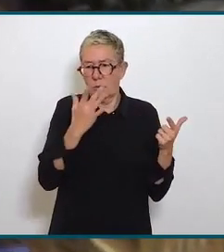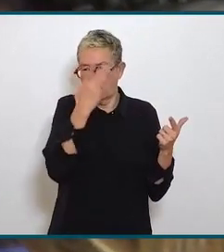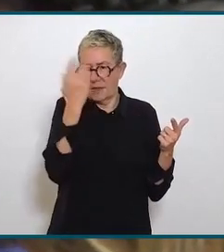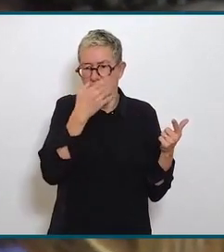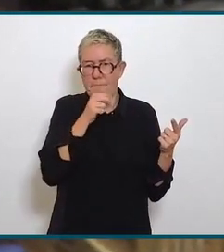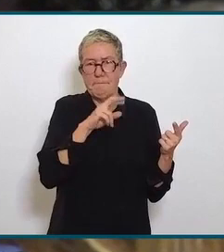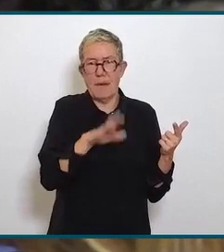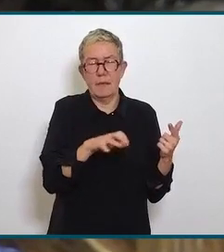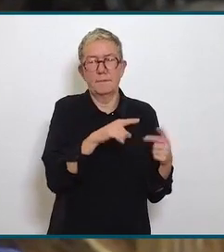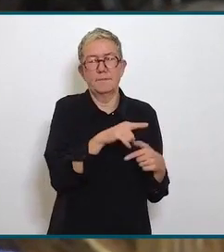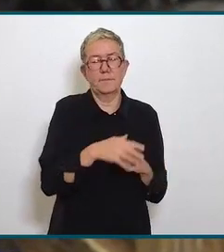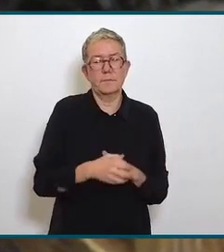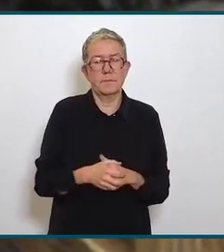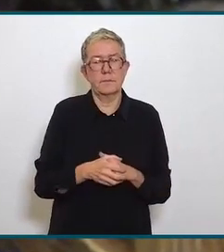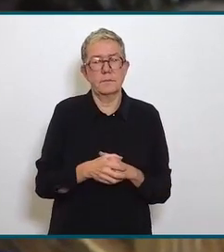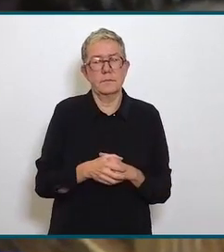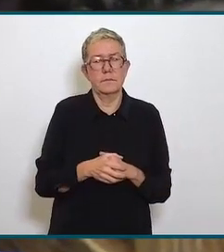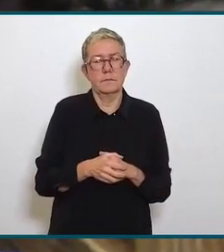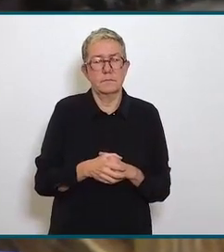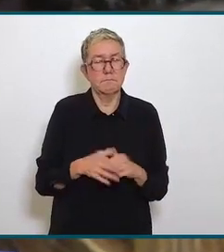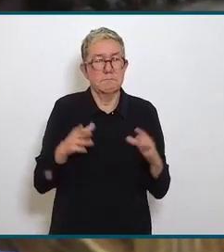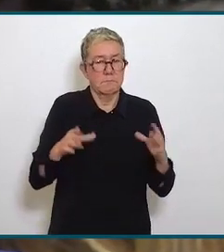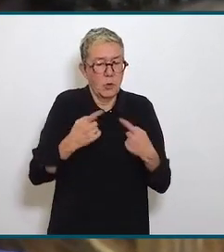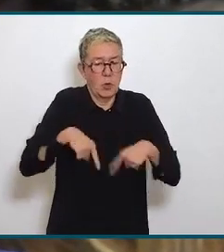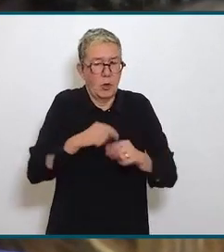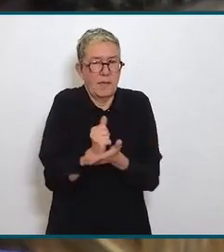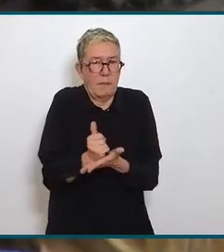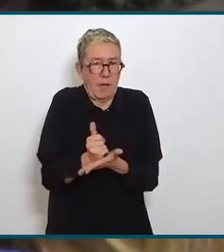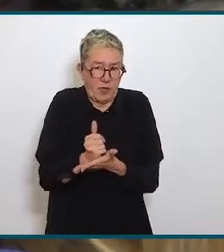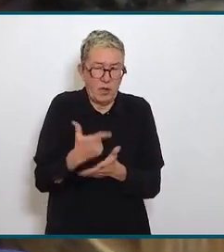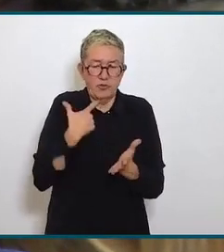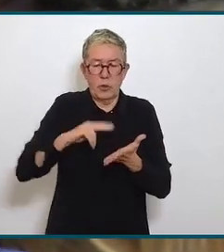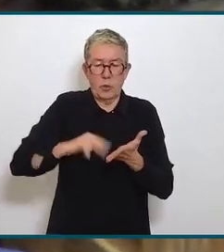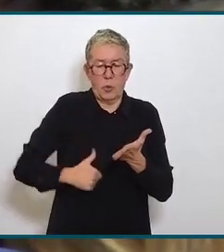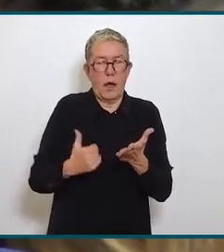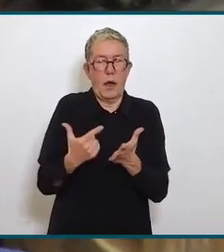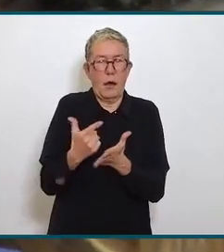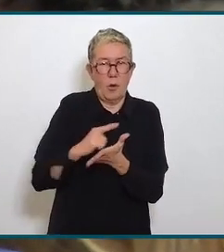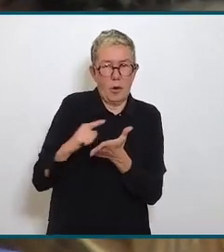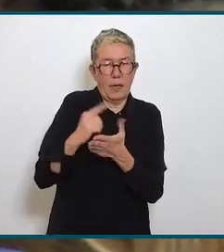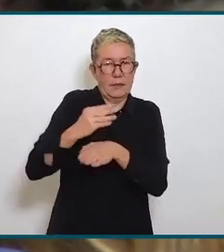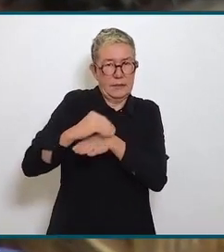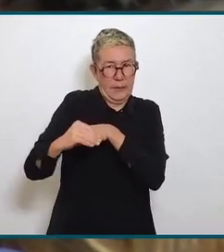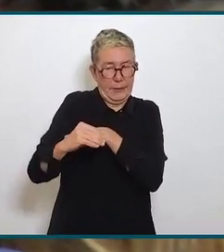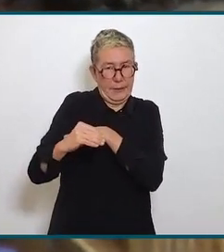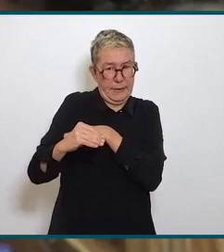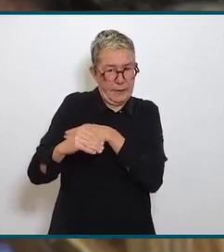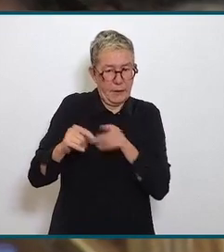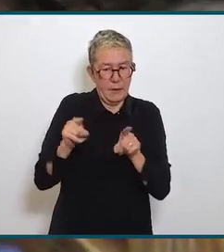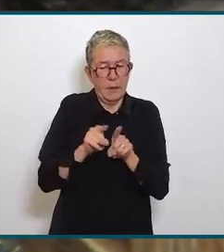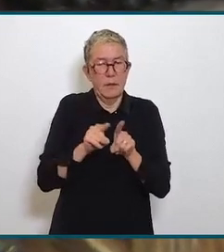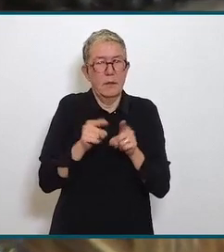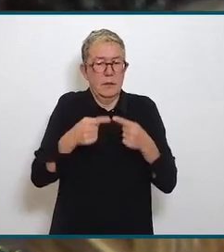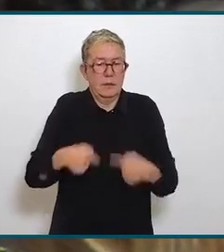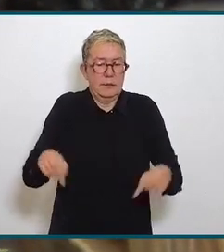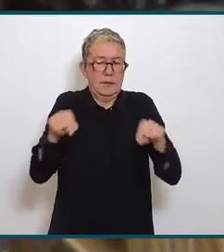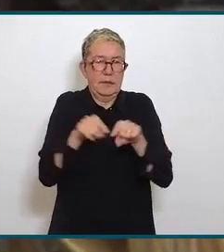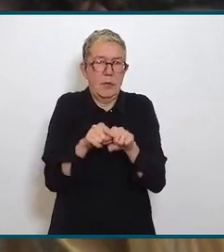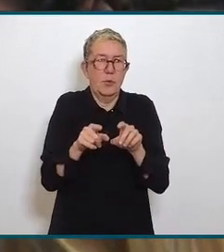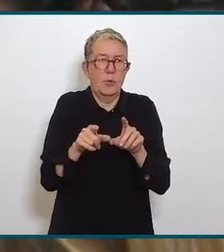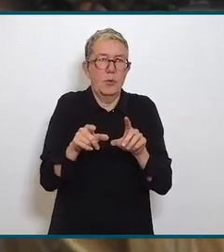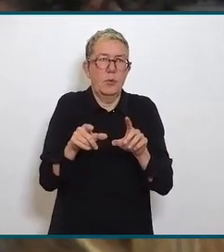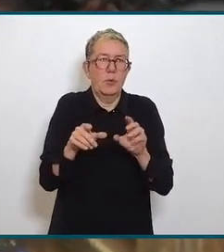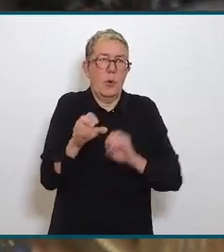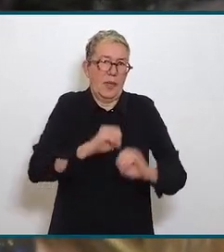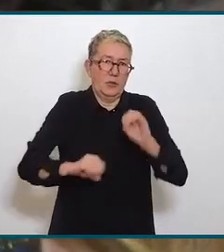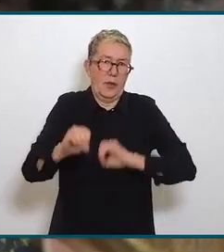Morvan. Le comité de pilotage du contrat local de sécurité est la cellule opérationnelle de ce contrat local de